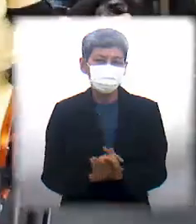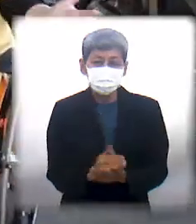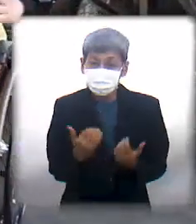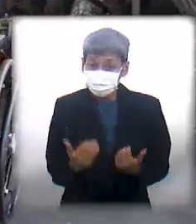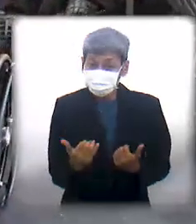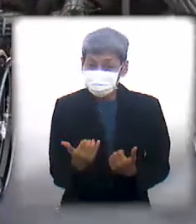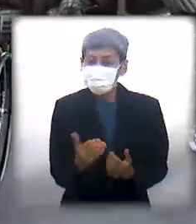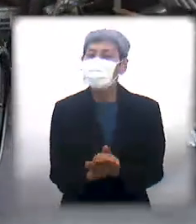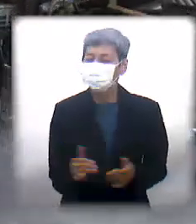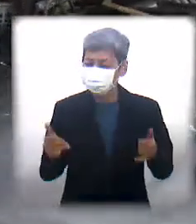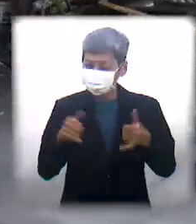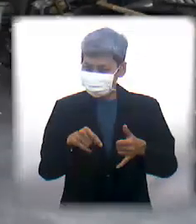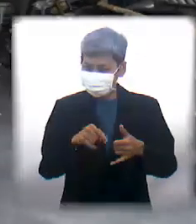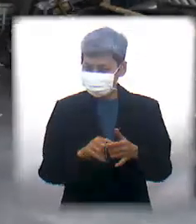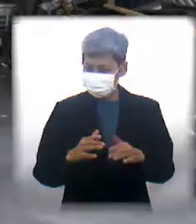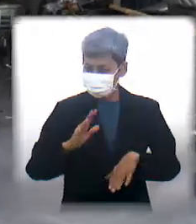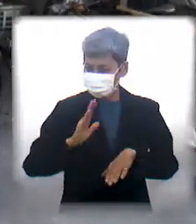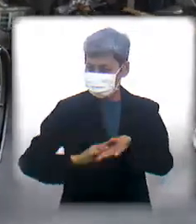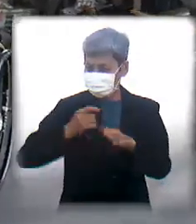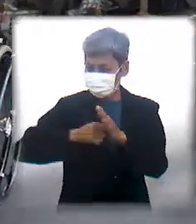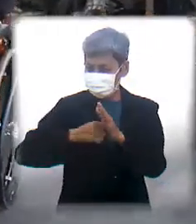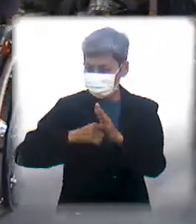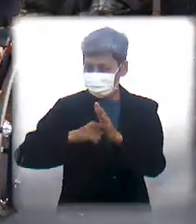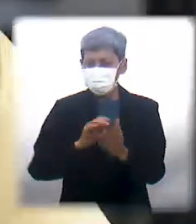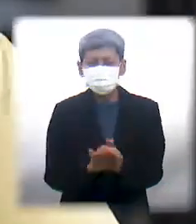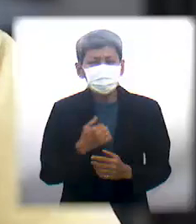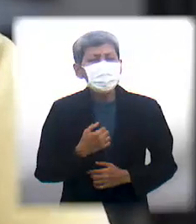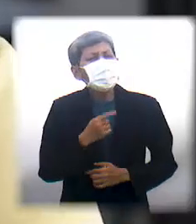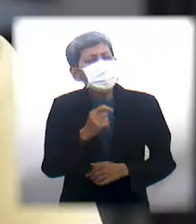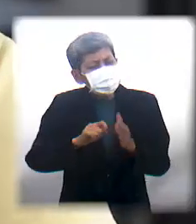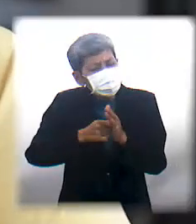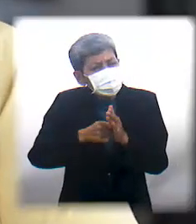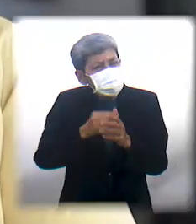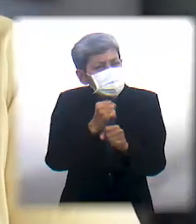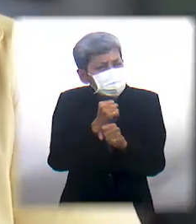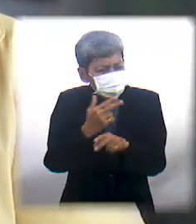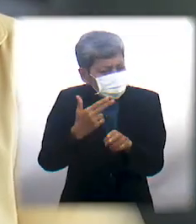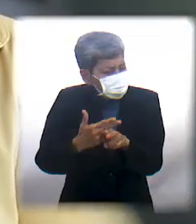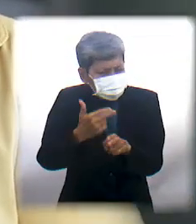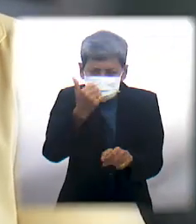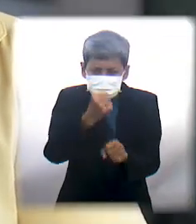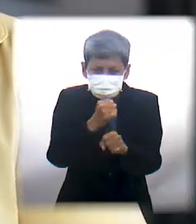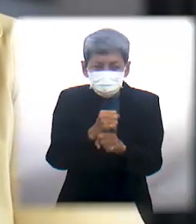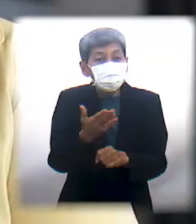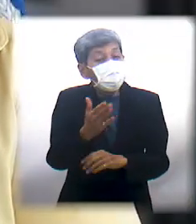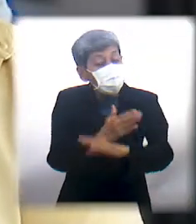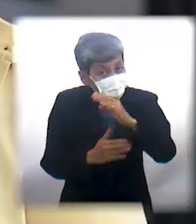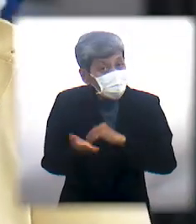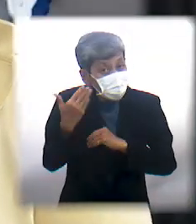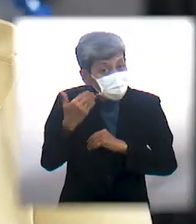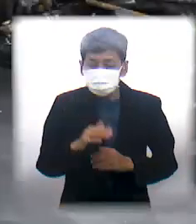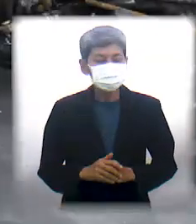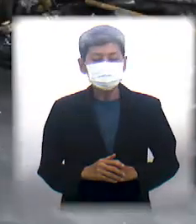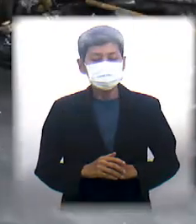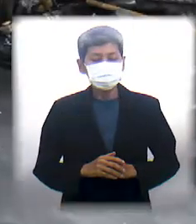ตอนนี้มาอยู่กับพี่ช่างคนเก่งแล้วค่ะพี่หงีค่ะก่อนที่จะมาเป็นช่างหงีคนเก่งในวันนี้พี่พิการมาก่อนไ